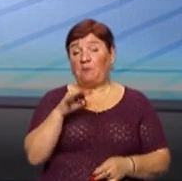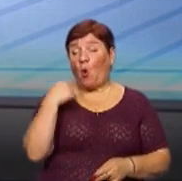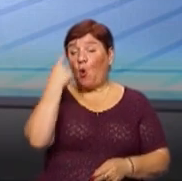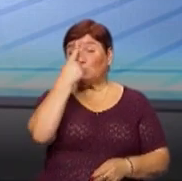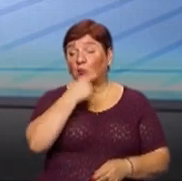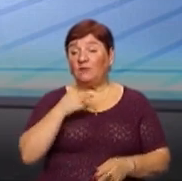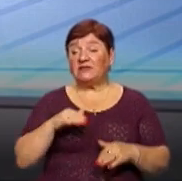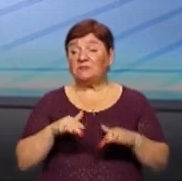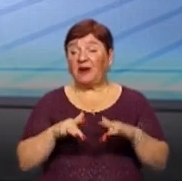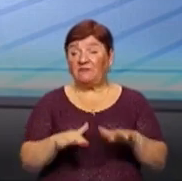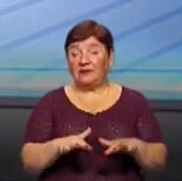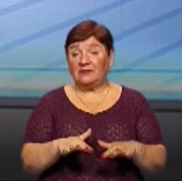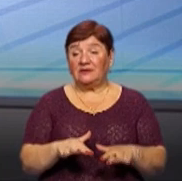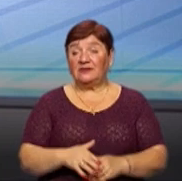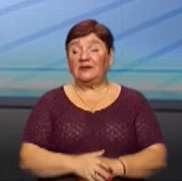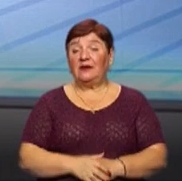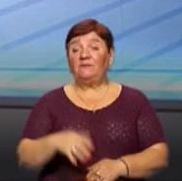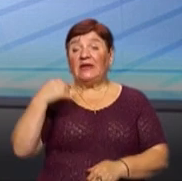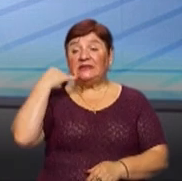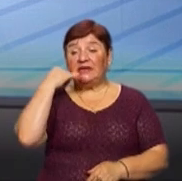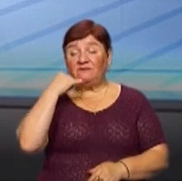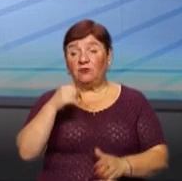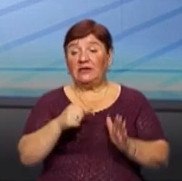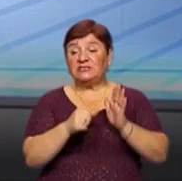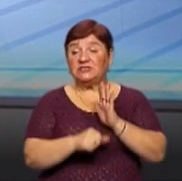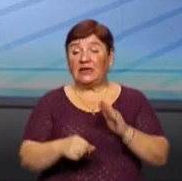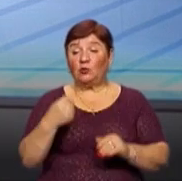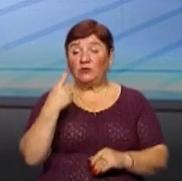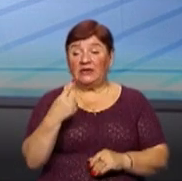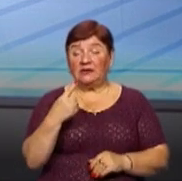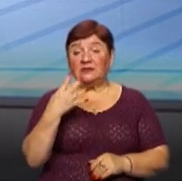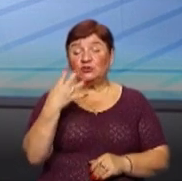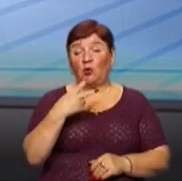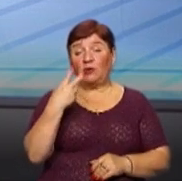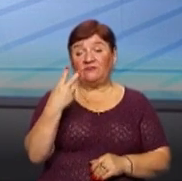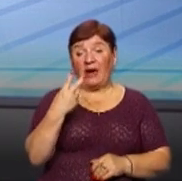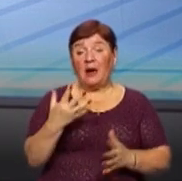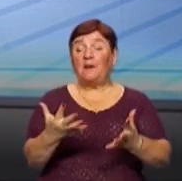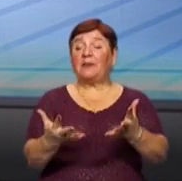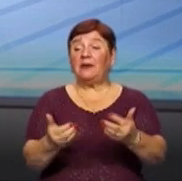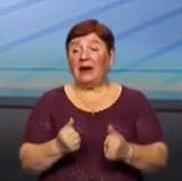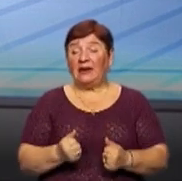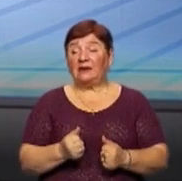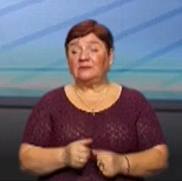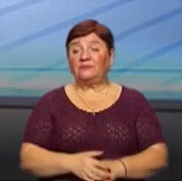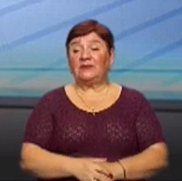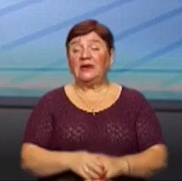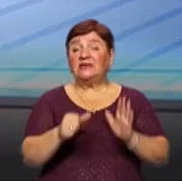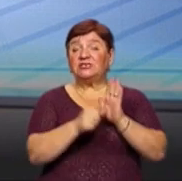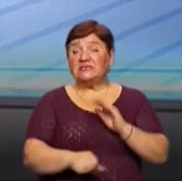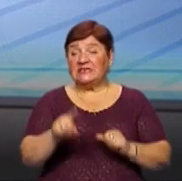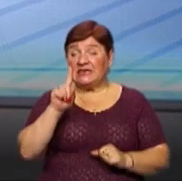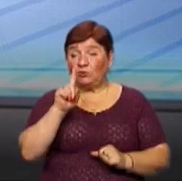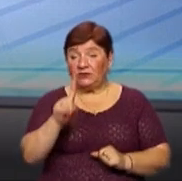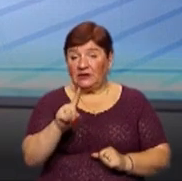вам не можу. Будь ласка, зараз телефонуйте на 61-40-02. Це приймальна, так? І ще раз повторіть, будь ласка.